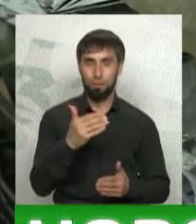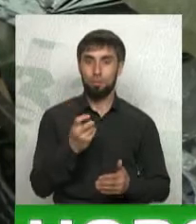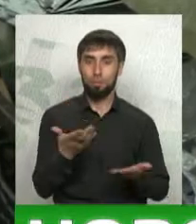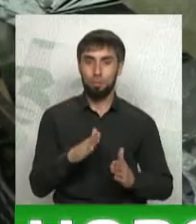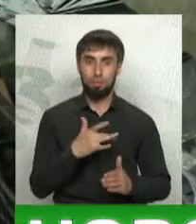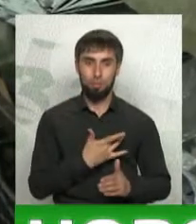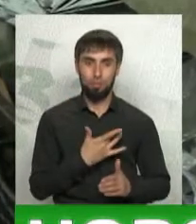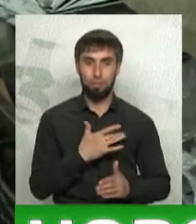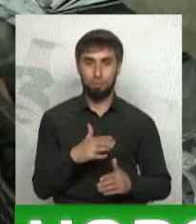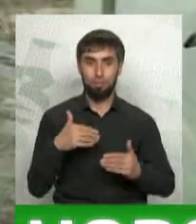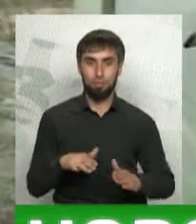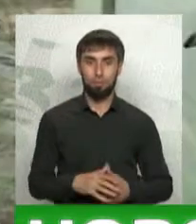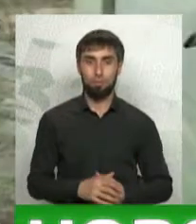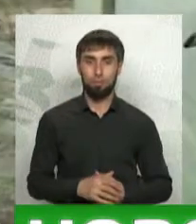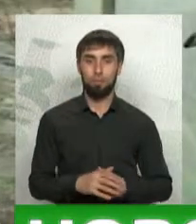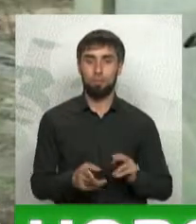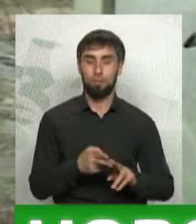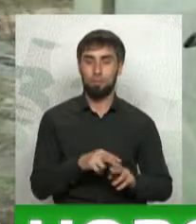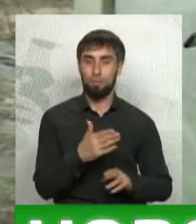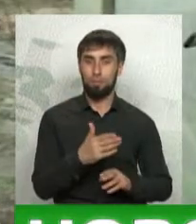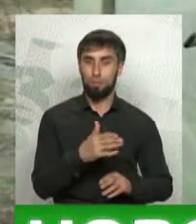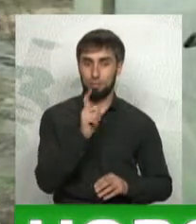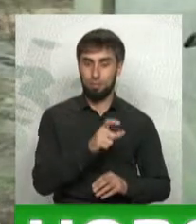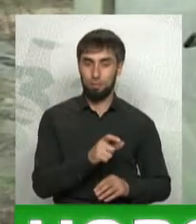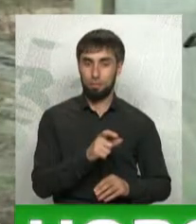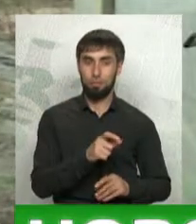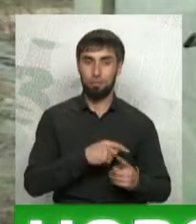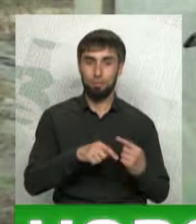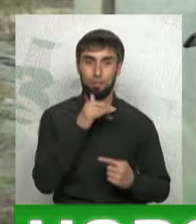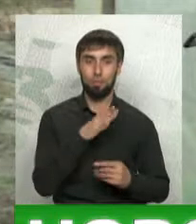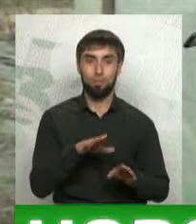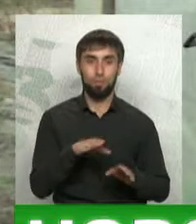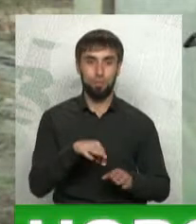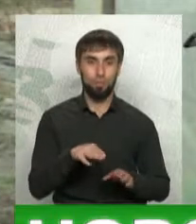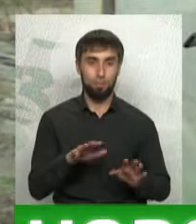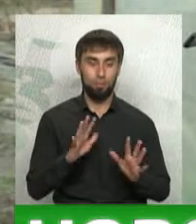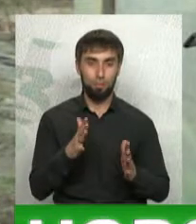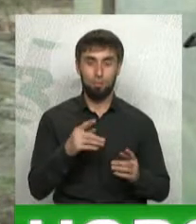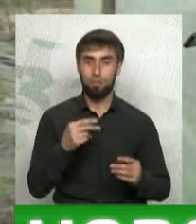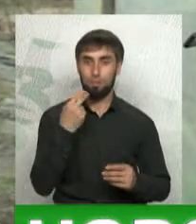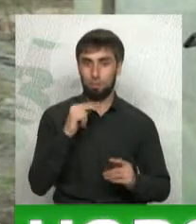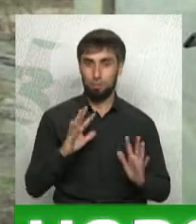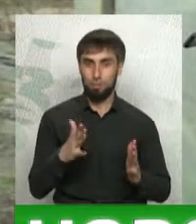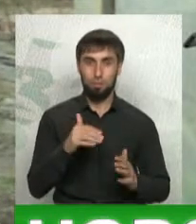оставили сомнений в решении. Это данный предприниматель, это именно тот случай, когда идеальный случай, когда